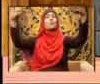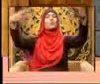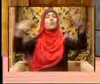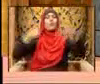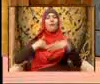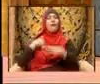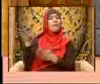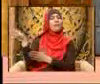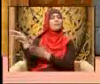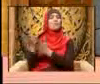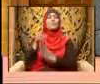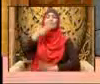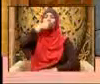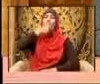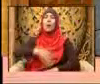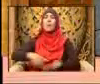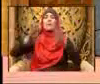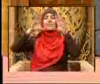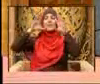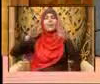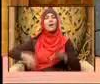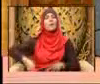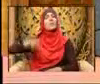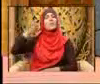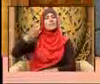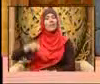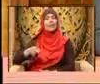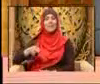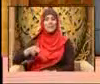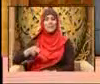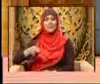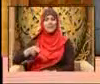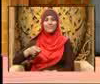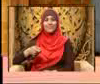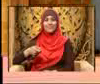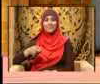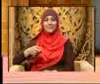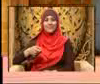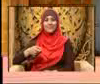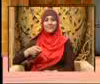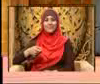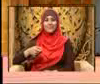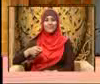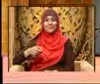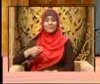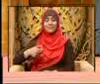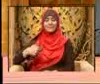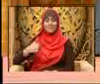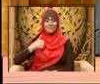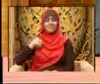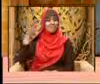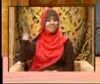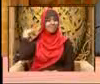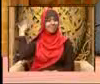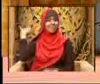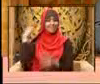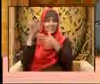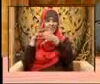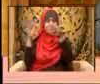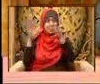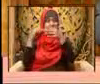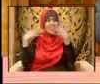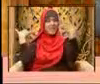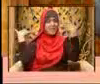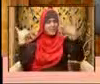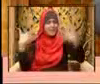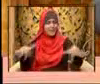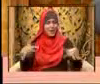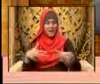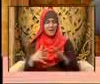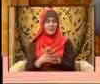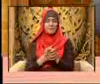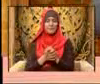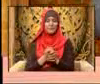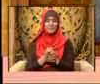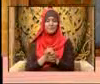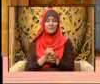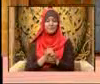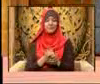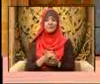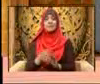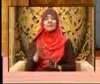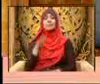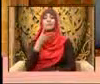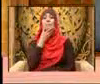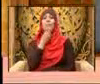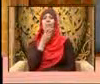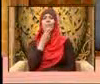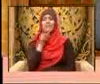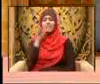بهذا الرسول الكريم صلى الله عليه وسلم. قلت فيما مضى وتحدثت عندما يقول